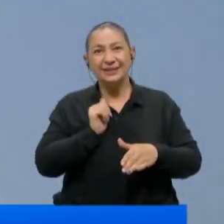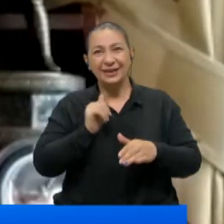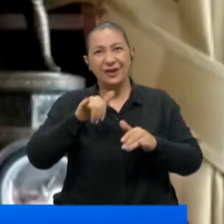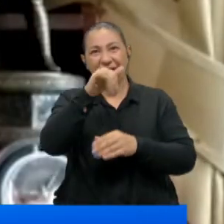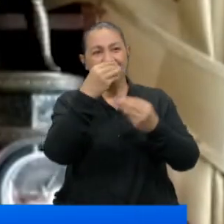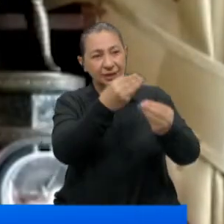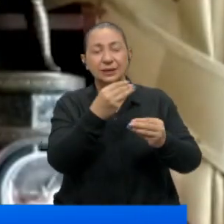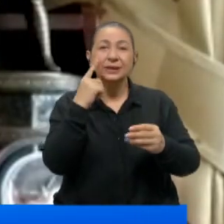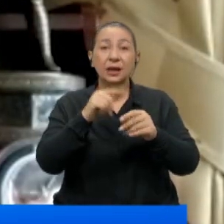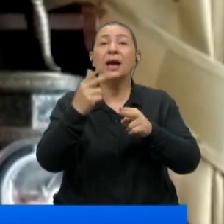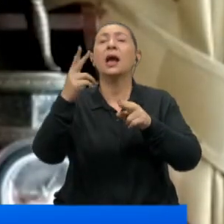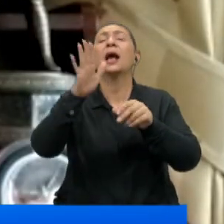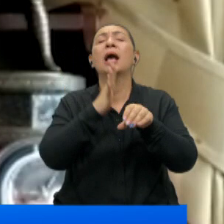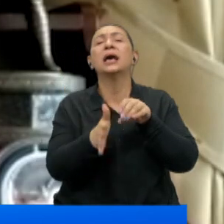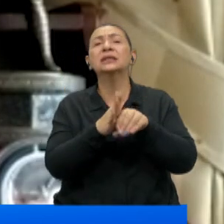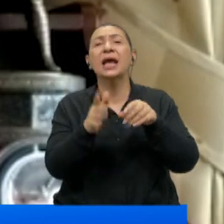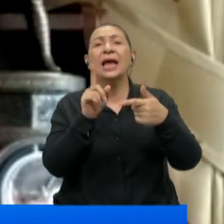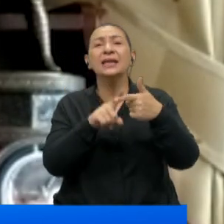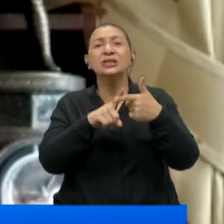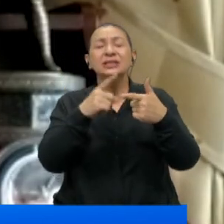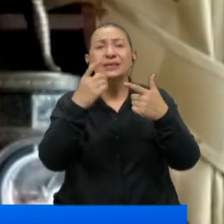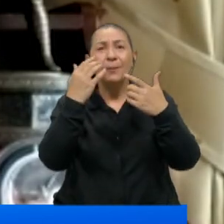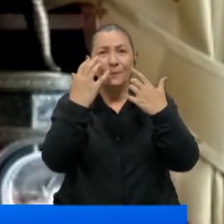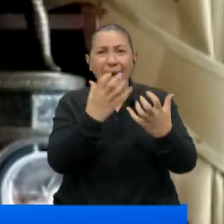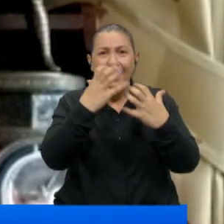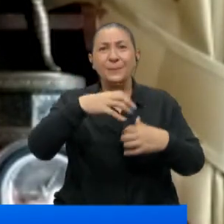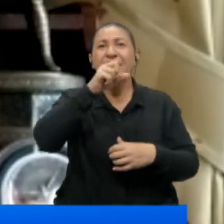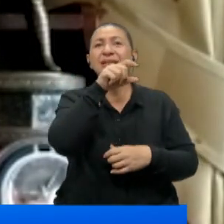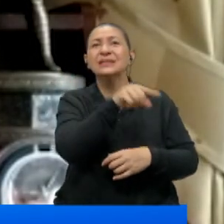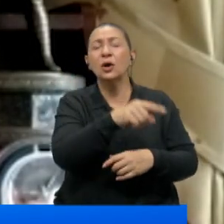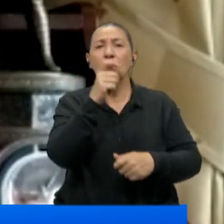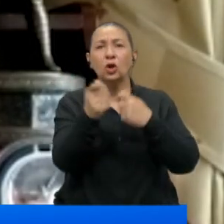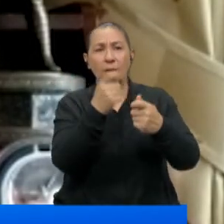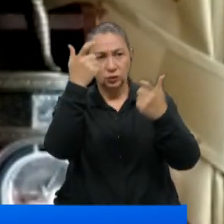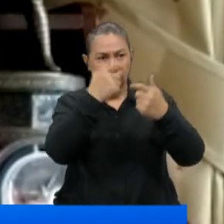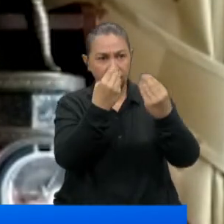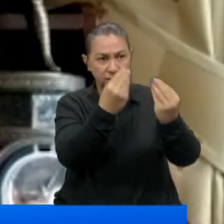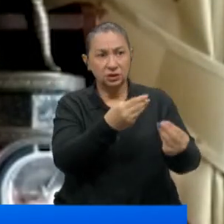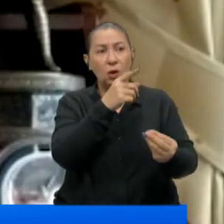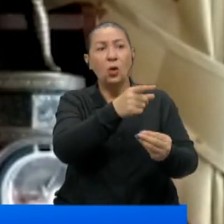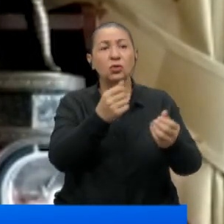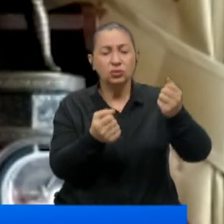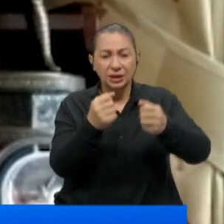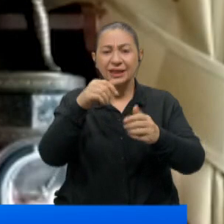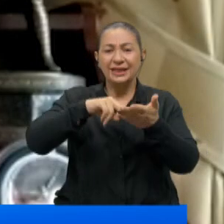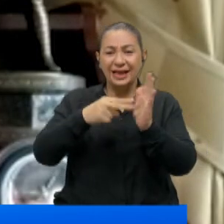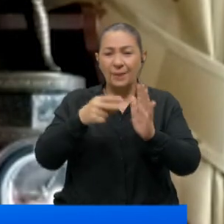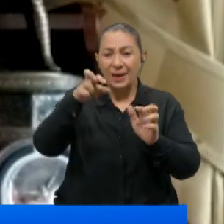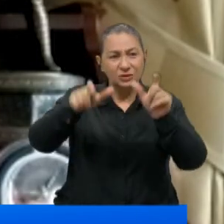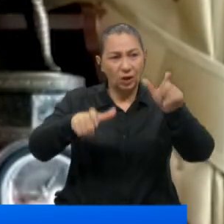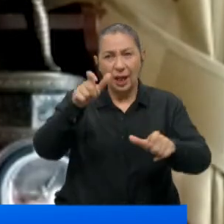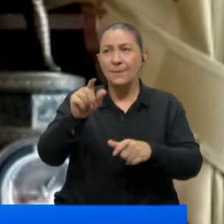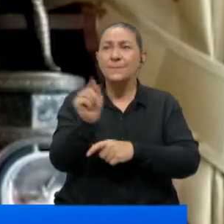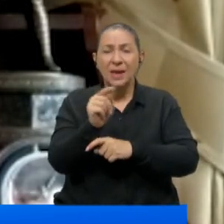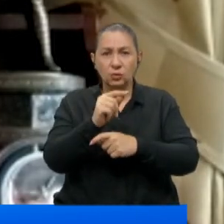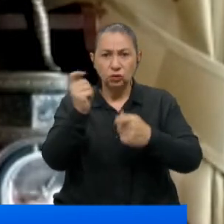önerdi. Kayseri'deki 2. İkmal Bakım Merkezi bu konuda görevlendirilecek. Pilotlar ve teknik personel de